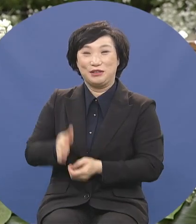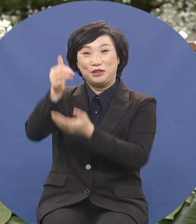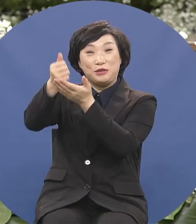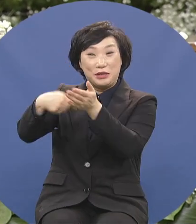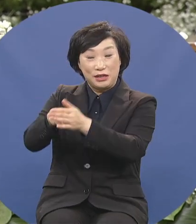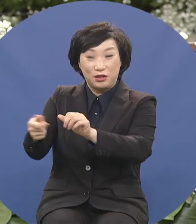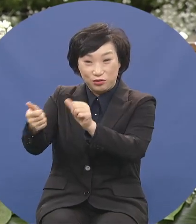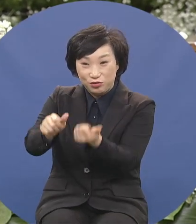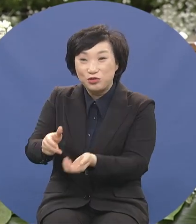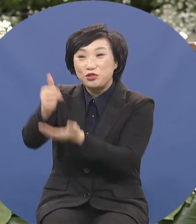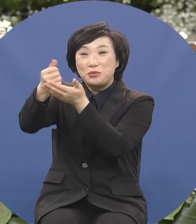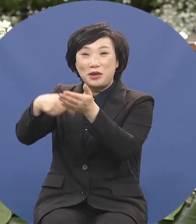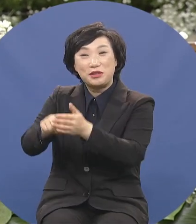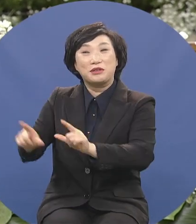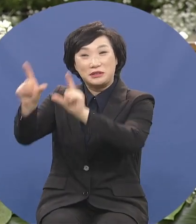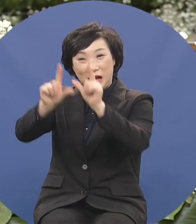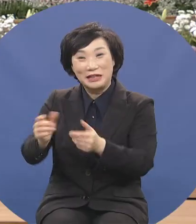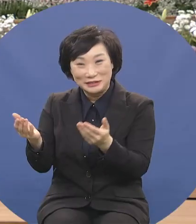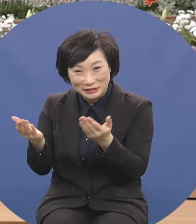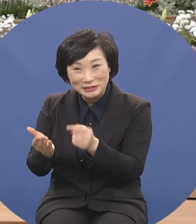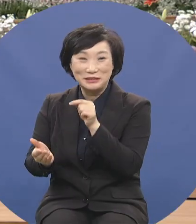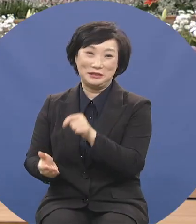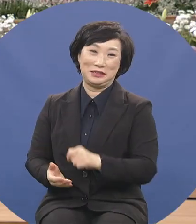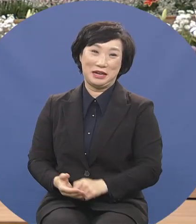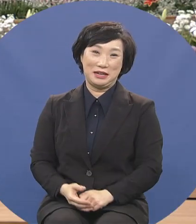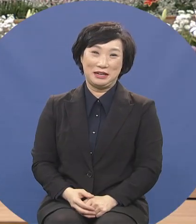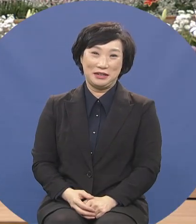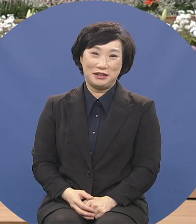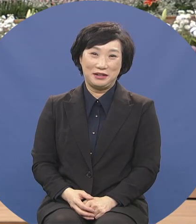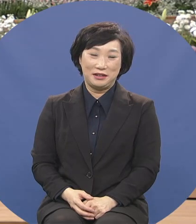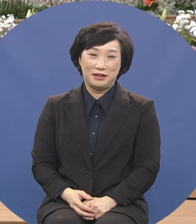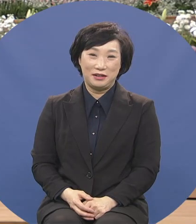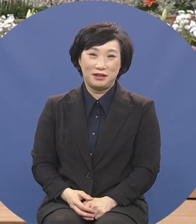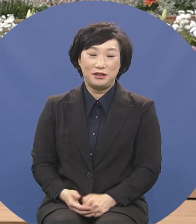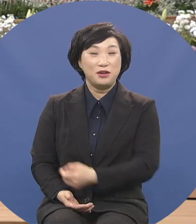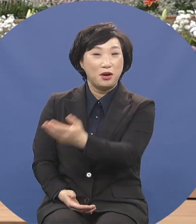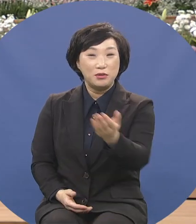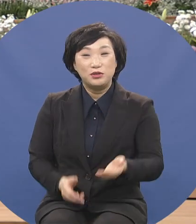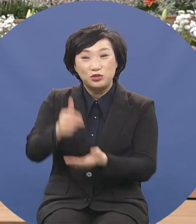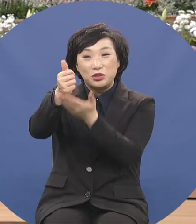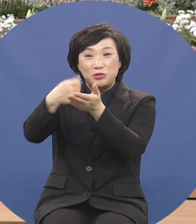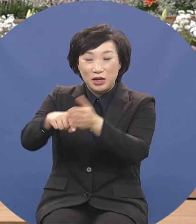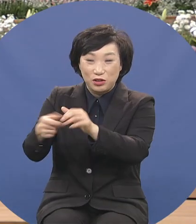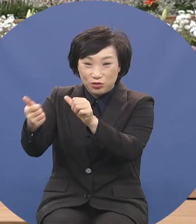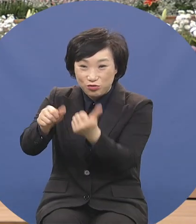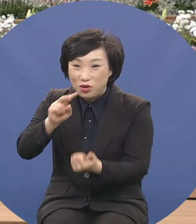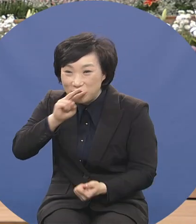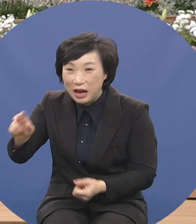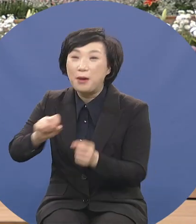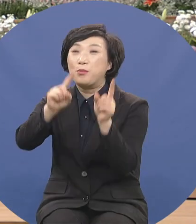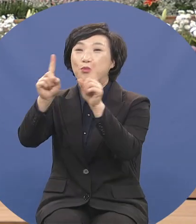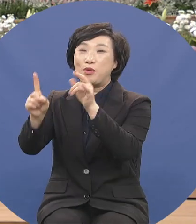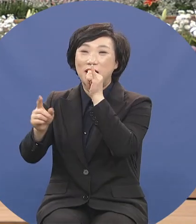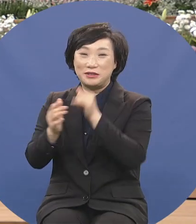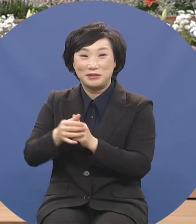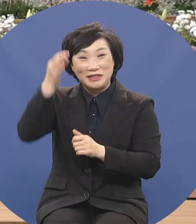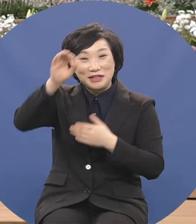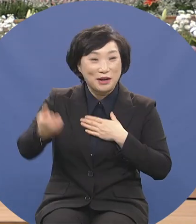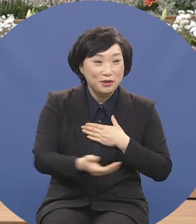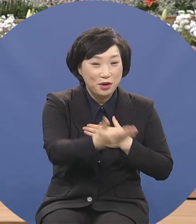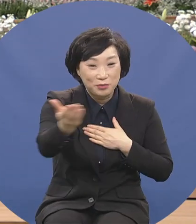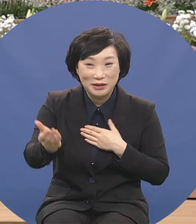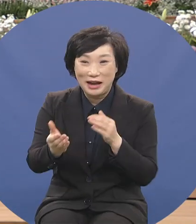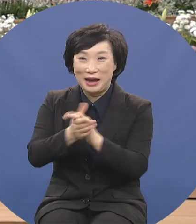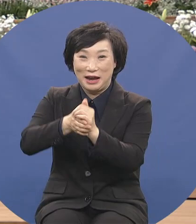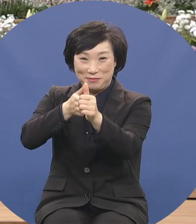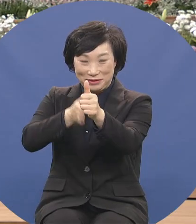위해 죽고 주를 위해 살아야 될 일이다 이 말입니다. 반드시 주를 위해 죽어야 부활이 있음을 인정하시면 아멘